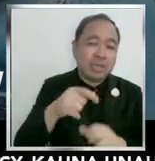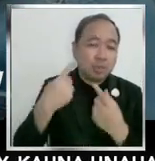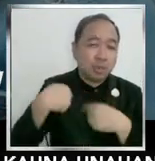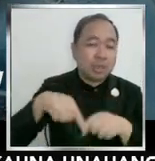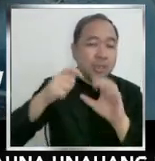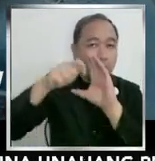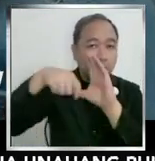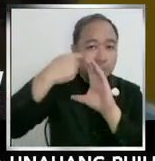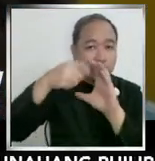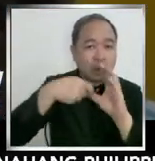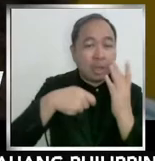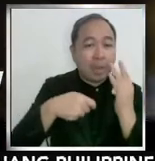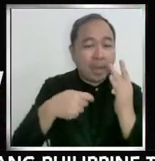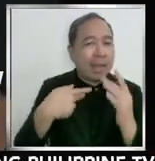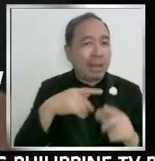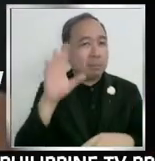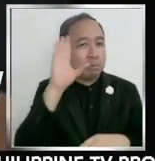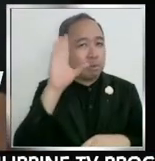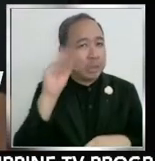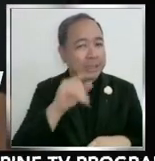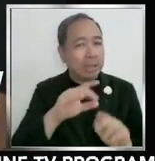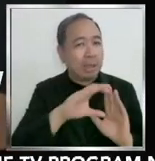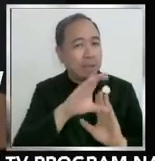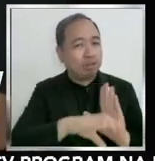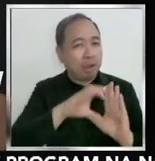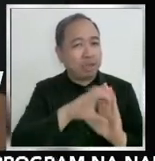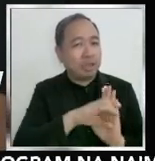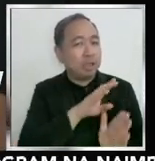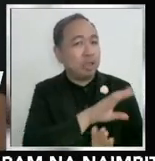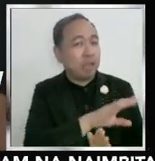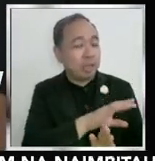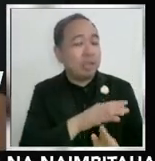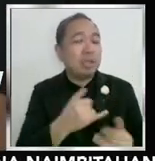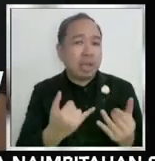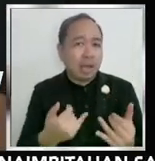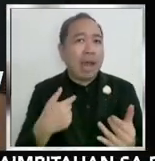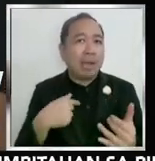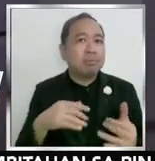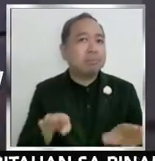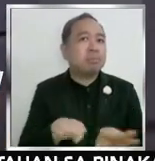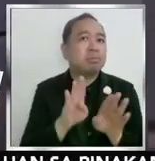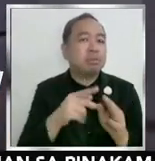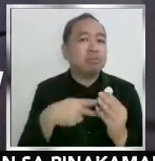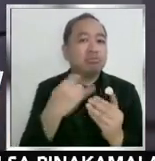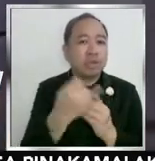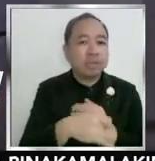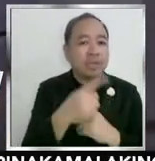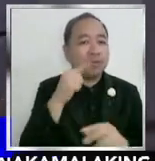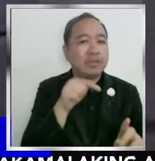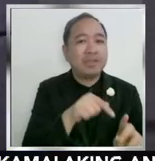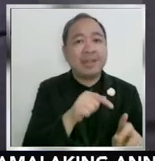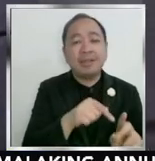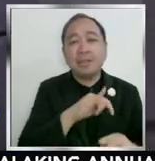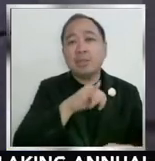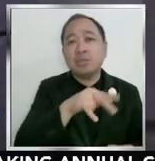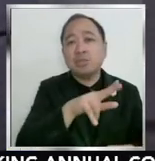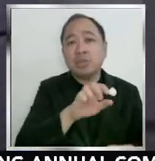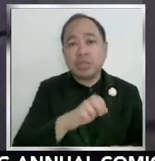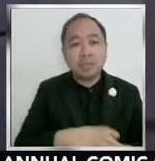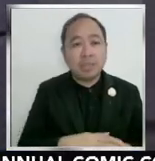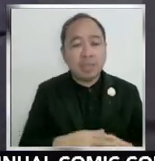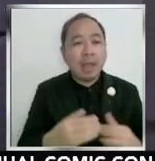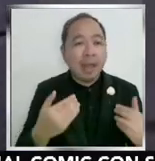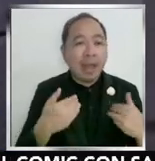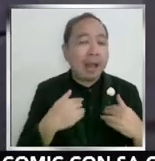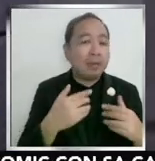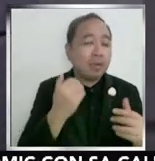sa kakaibang karakter ni Julie, sabay-sabay din ang projects noon ng Limitless Star. Pinagsasabay niya yung ano, taping at shooting ng